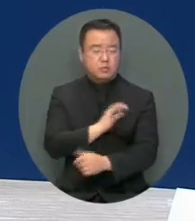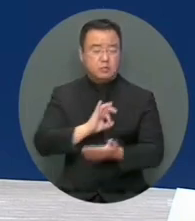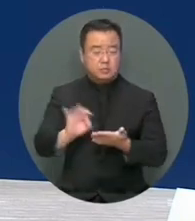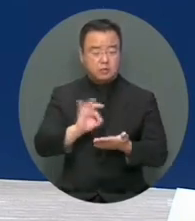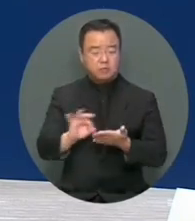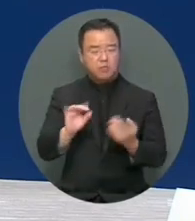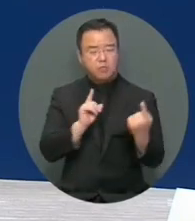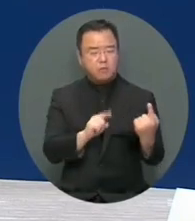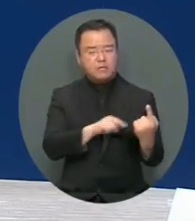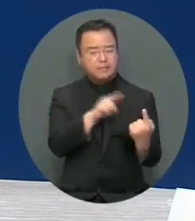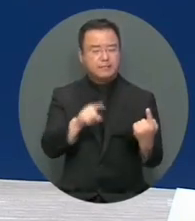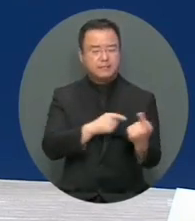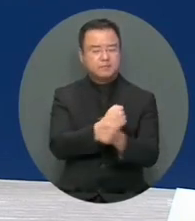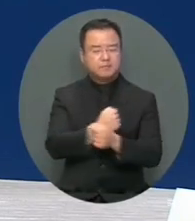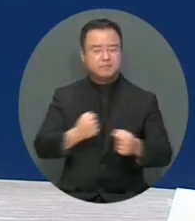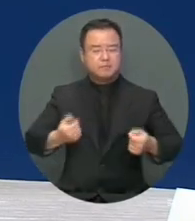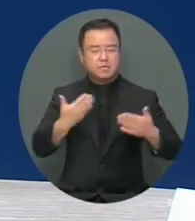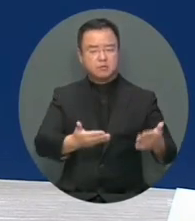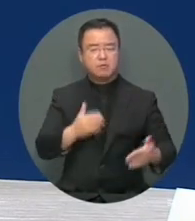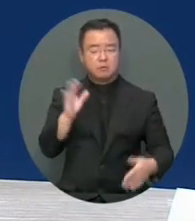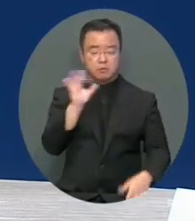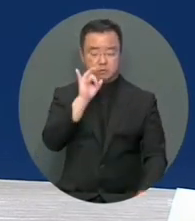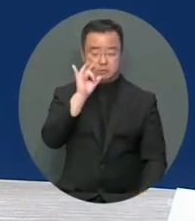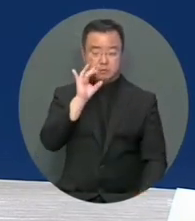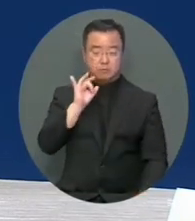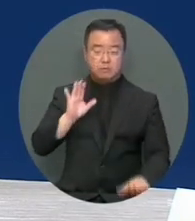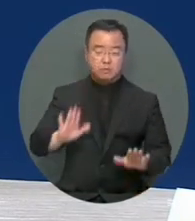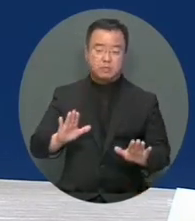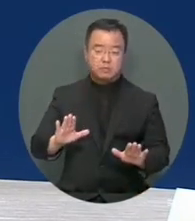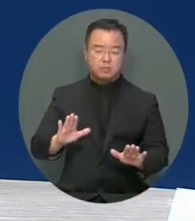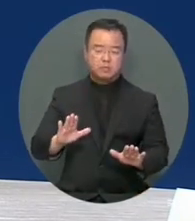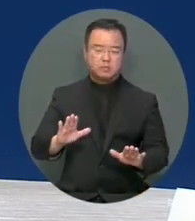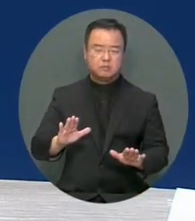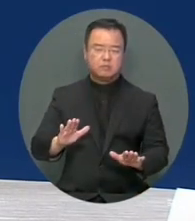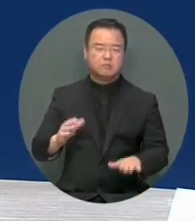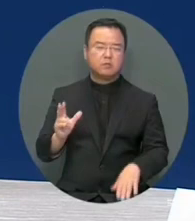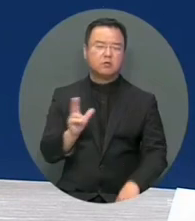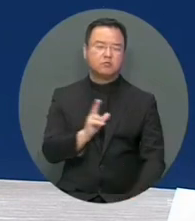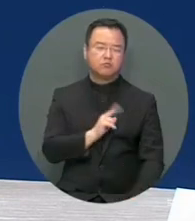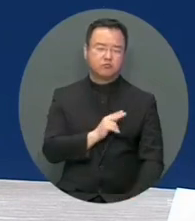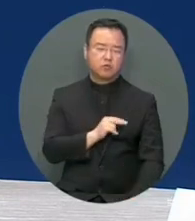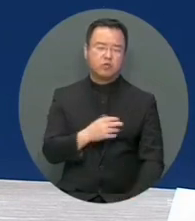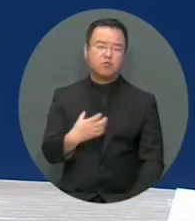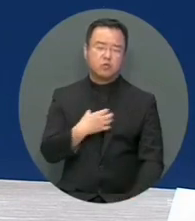국민들이 용납하지 않기 때문에 이제 그런 위험성은 많이 줄어들었다고 생각합니다.